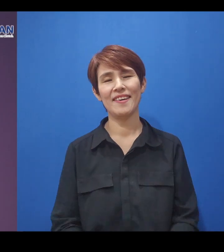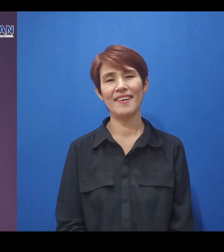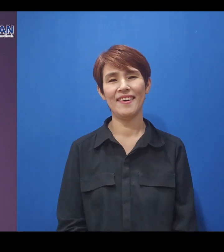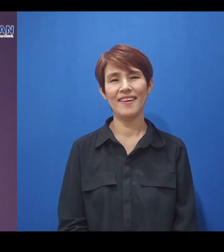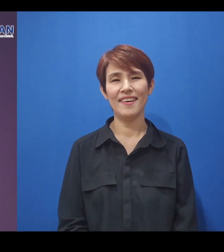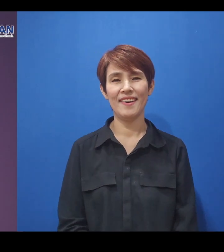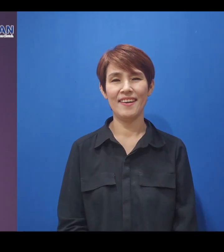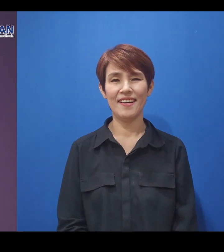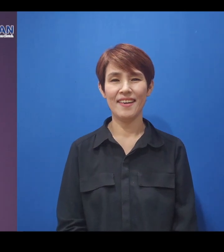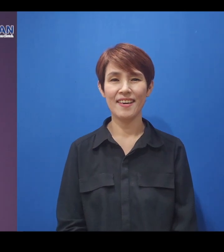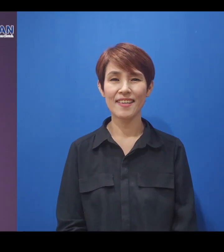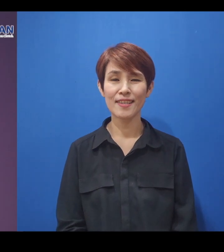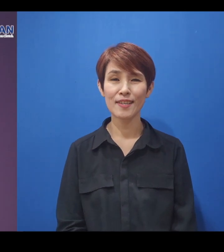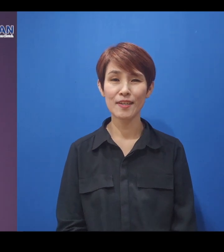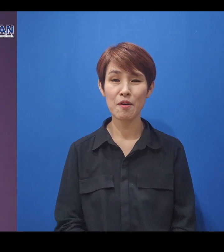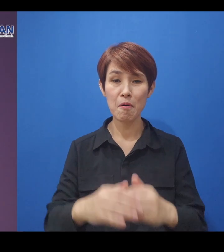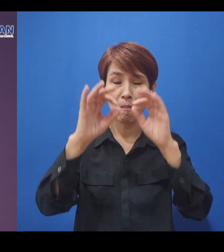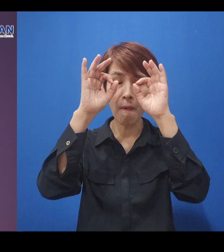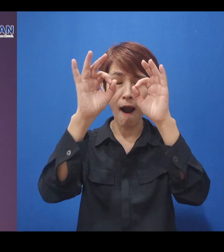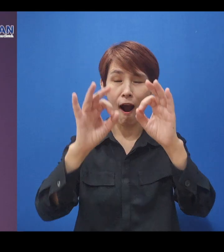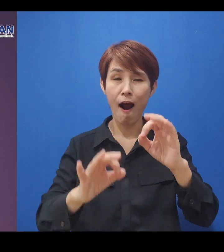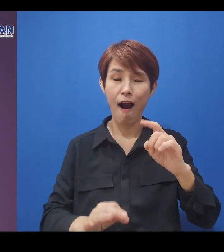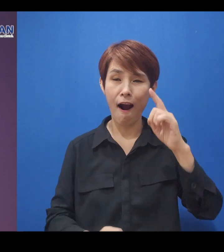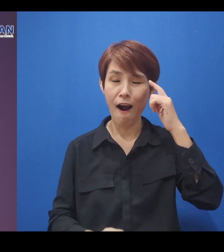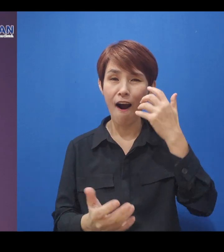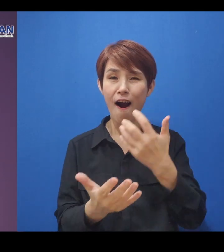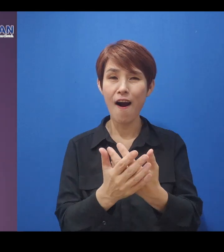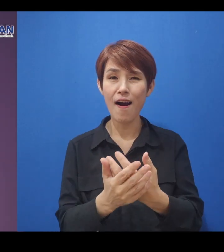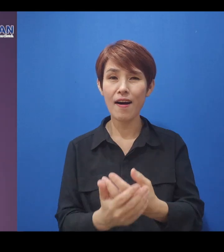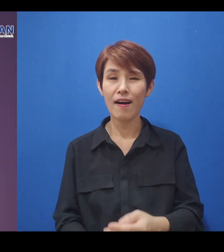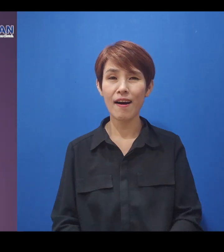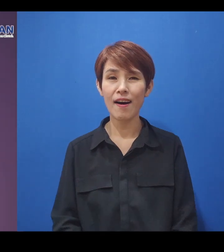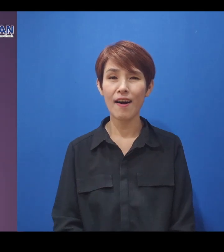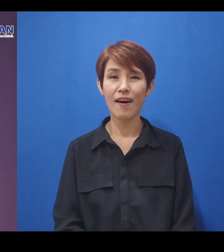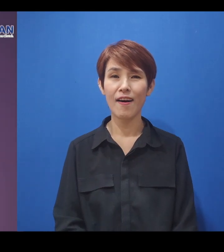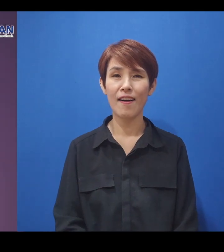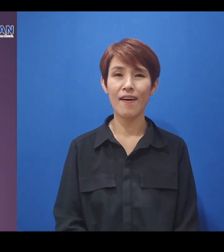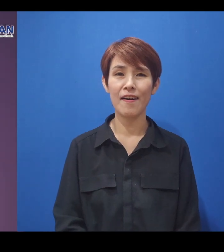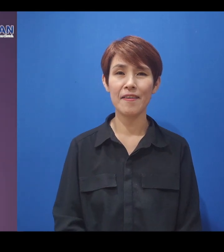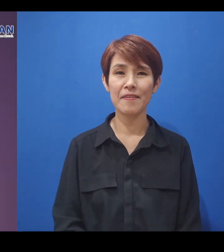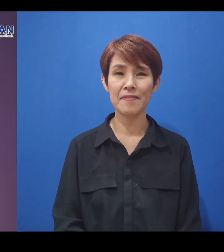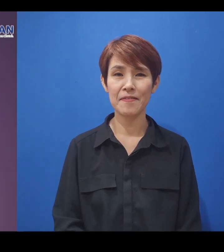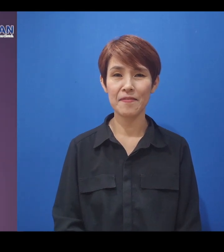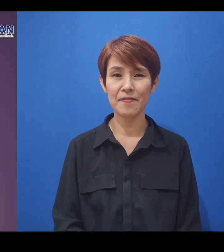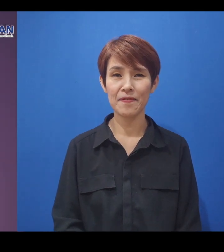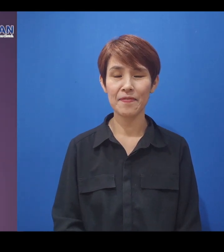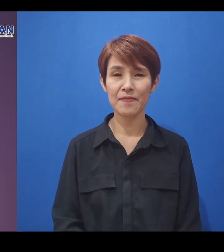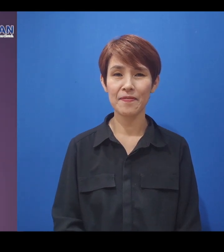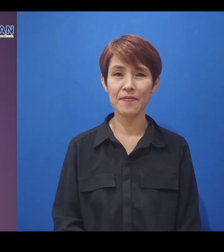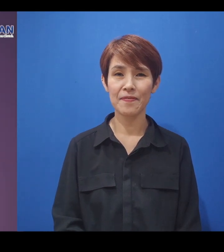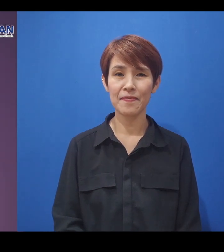여러분, 이 한 구절만 해도 어마어마한 이야기 아닙니까? 많은 말을 할 수 있어요.